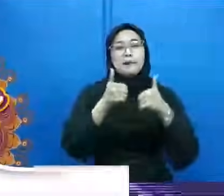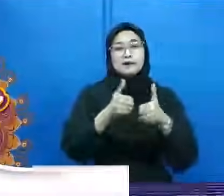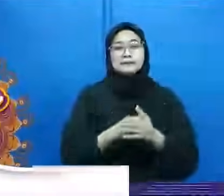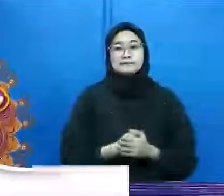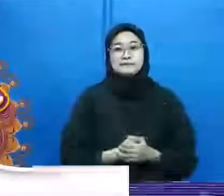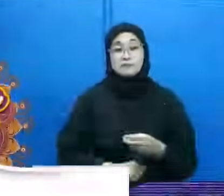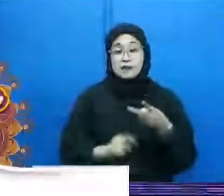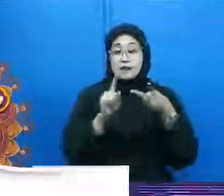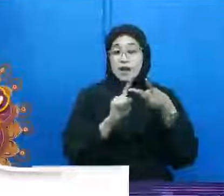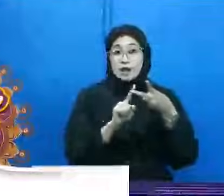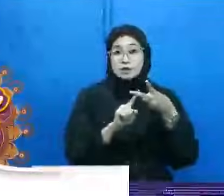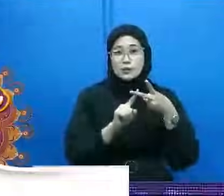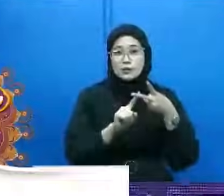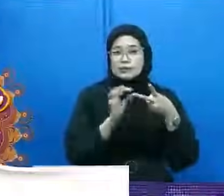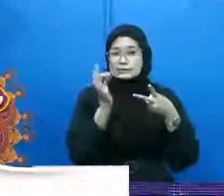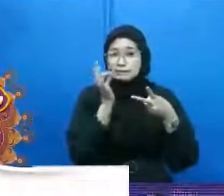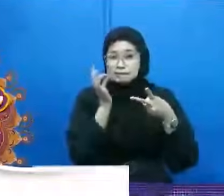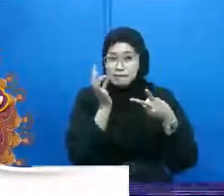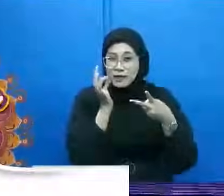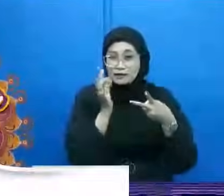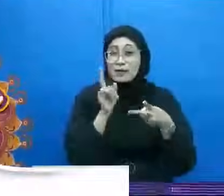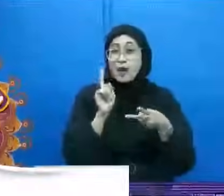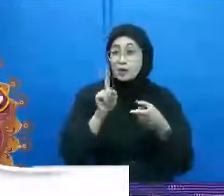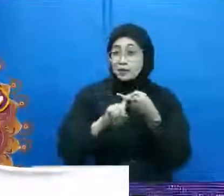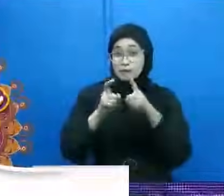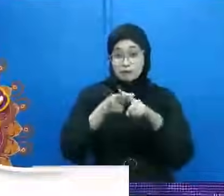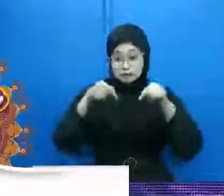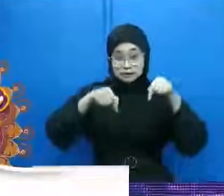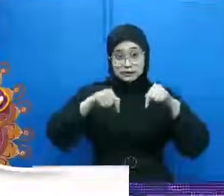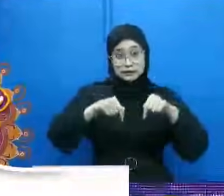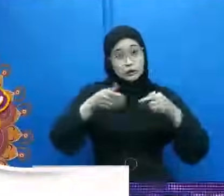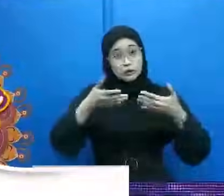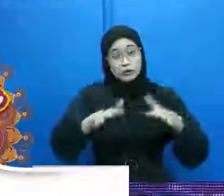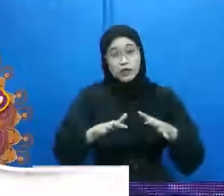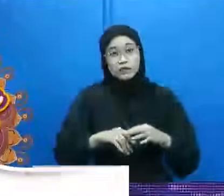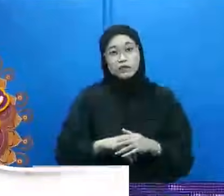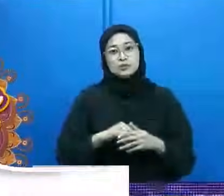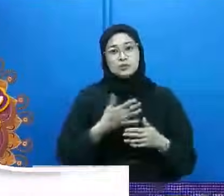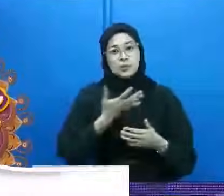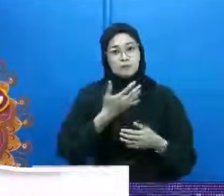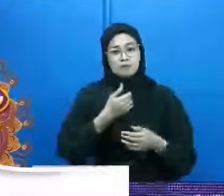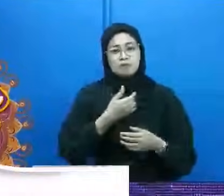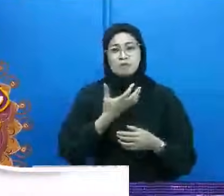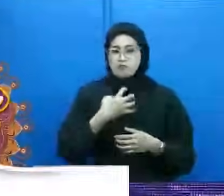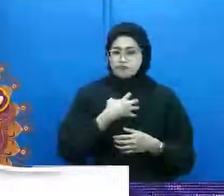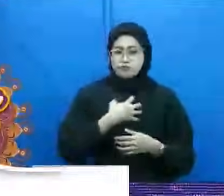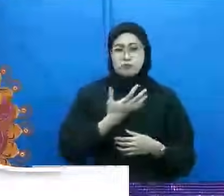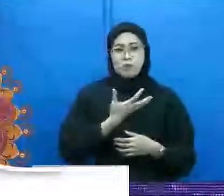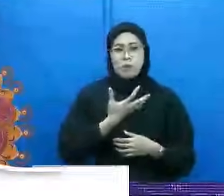sekali. Kalau tiba-tiba teman-teman sudah di sini, kemudian bertekad saya